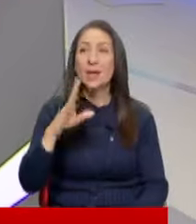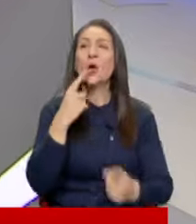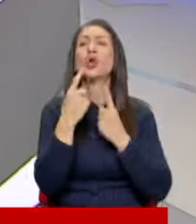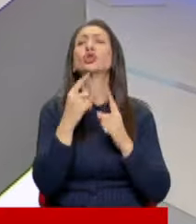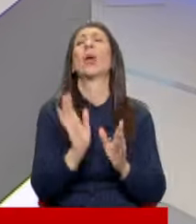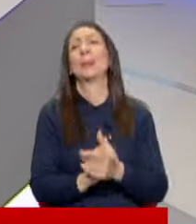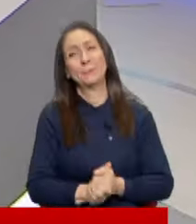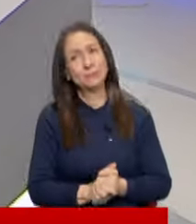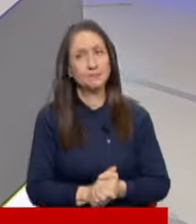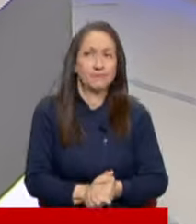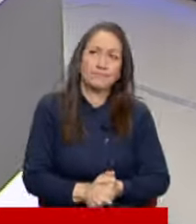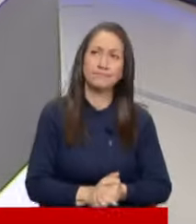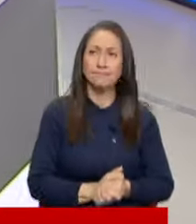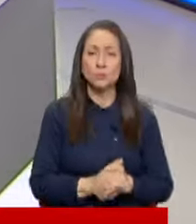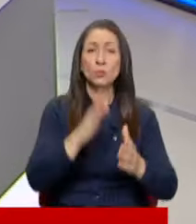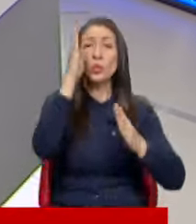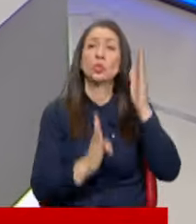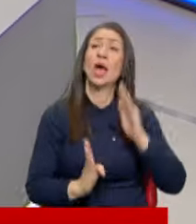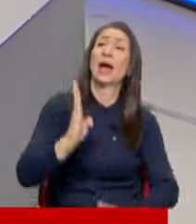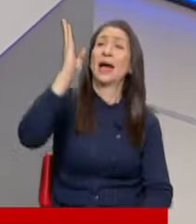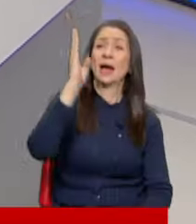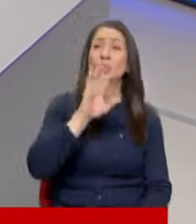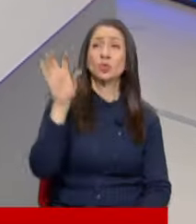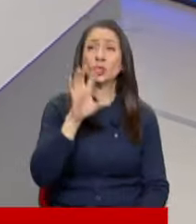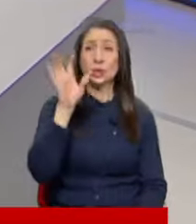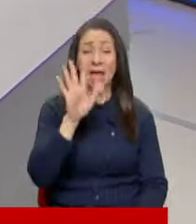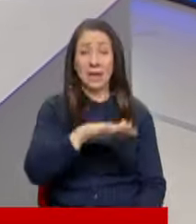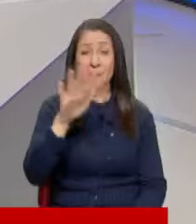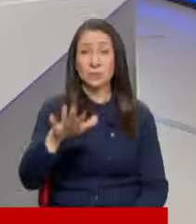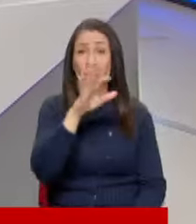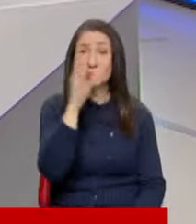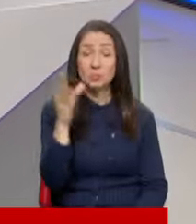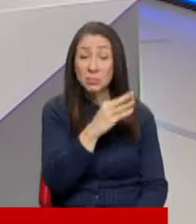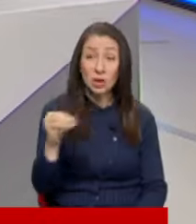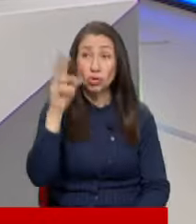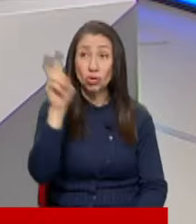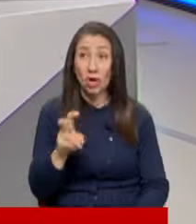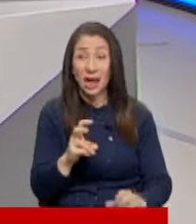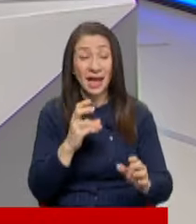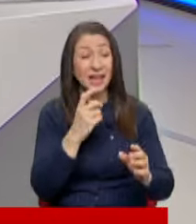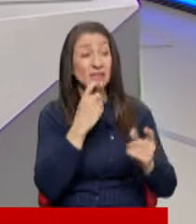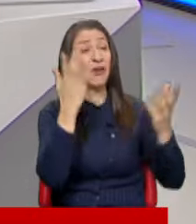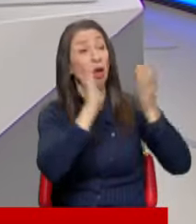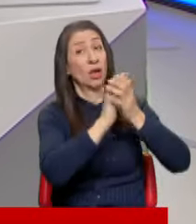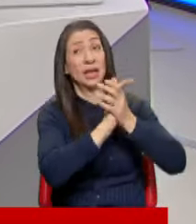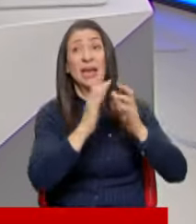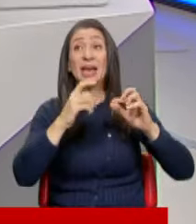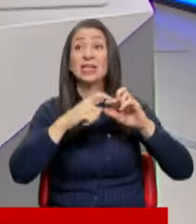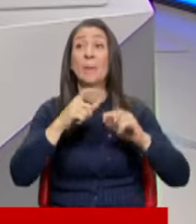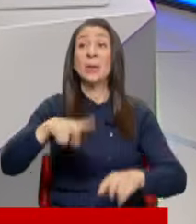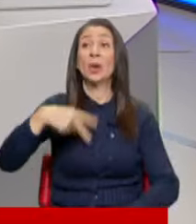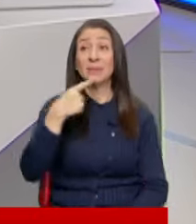konuşmayalım da uzaya gönderdiğiniz turisti 55 milyon dolara gönderdiniz yaşa Varol Recep Paşa mı